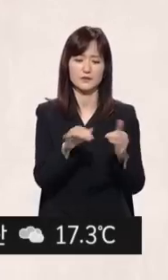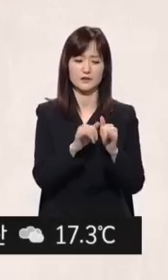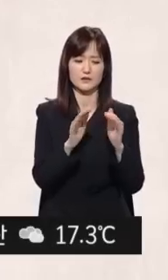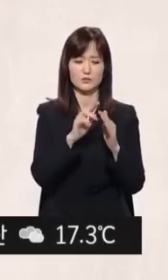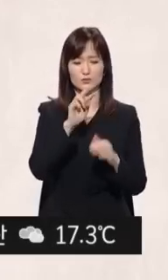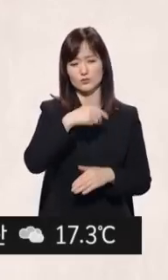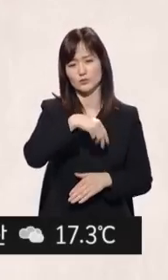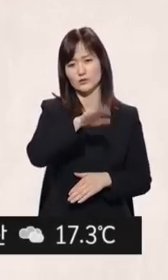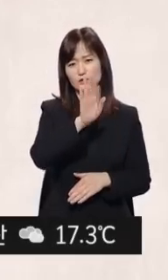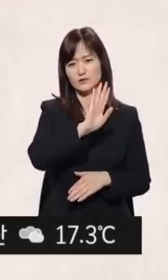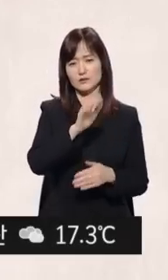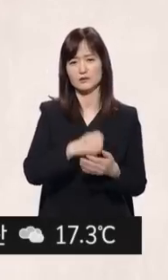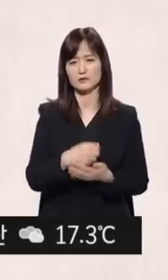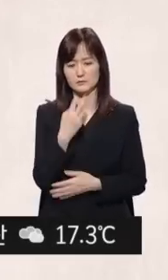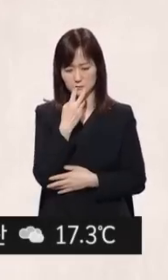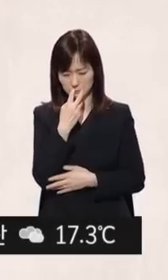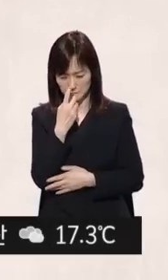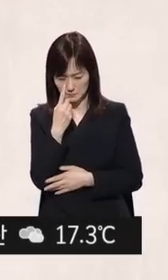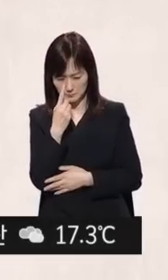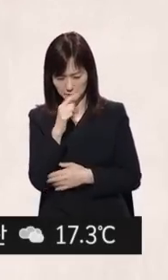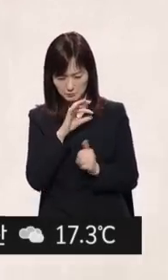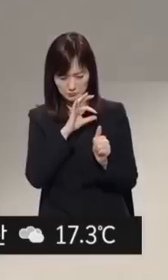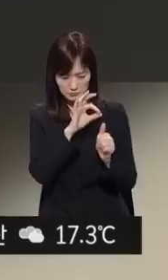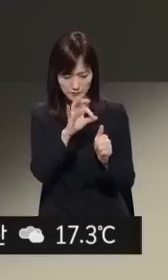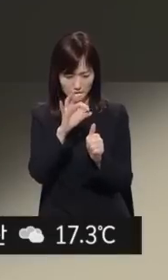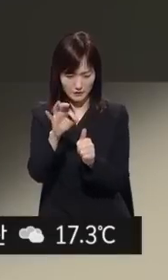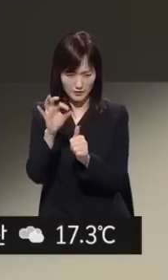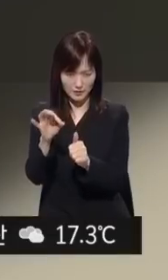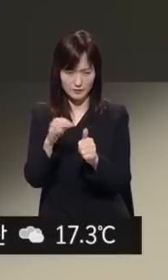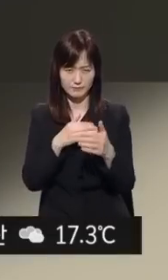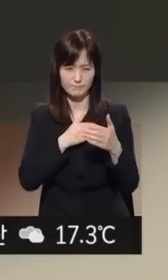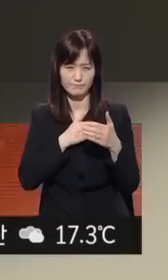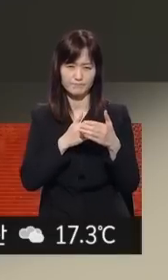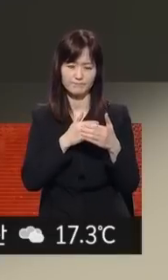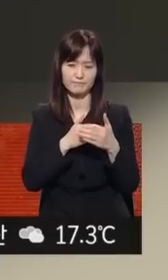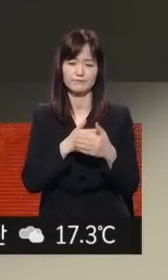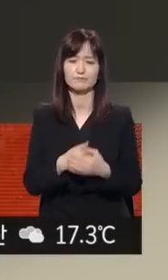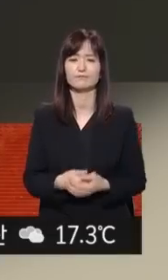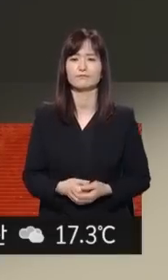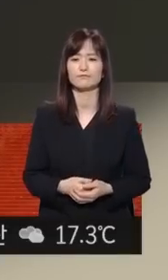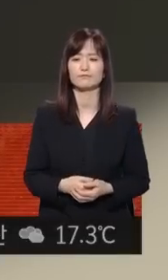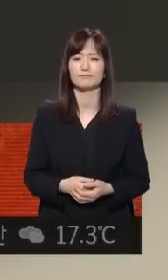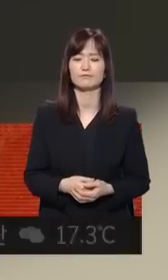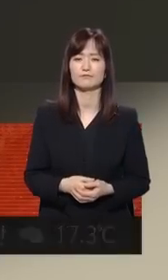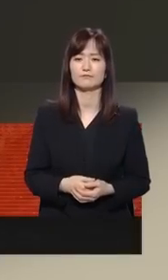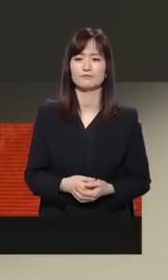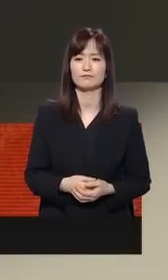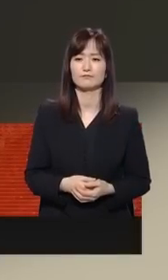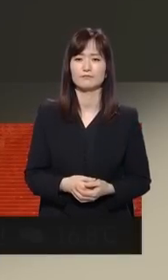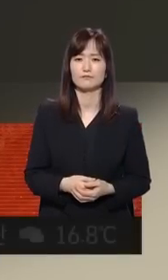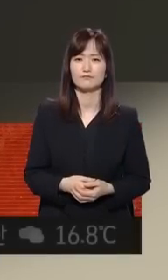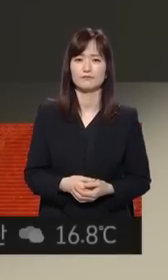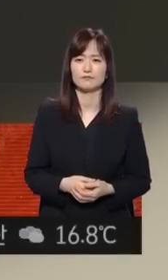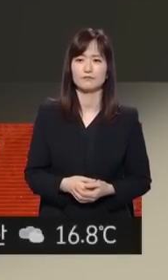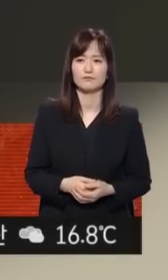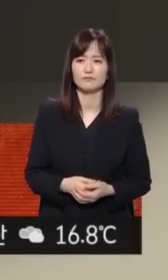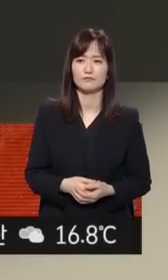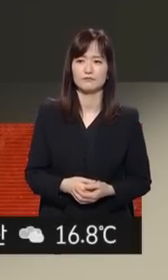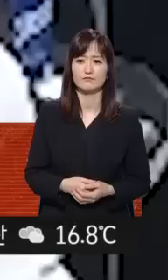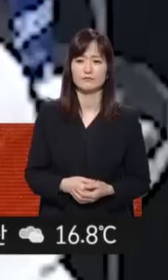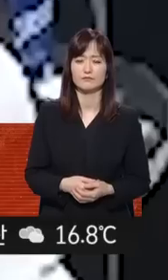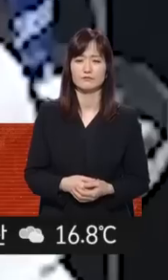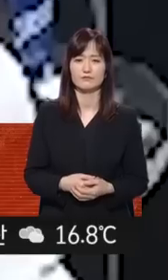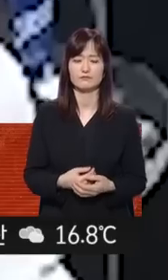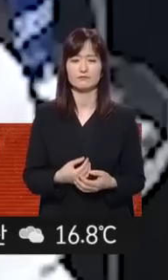못 들어가고 경호원까지 둘 정도로 상당히 불안감을 느꼈다고 합니다 자 그렇게 유야무야 저렇게